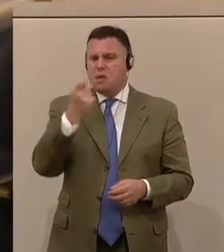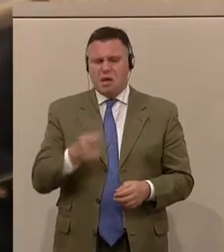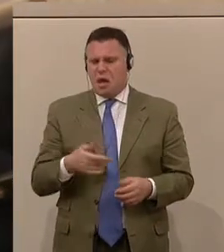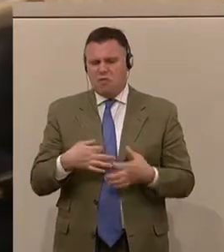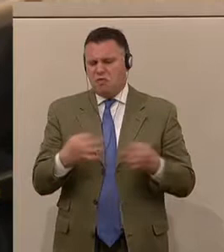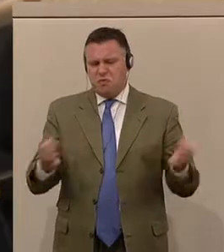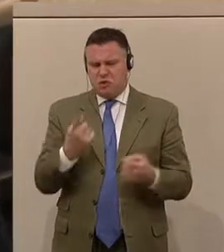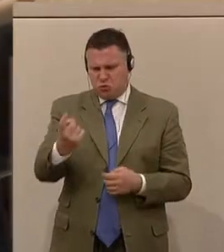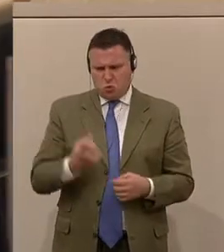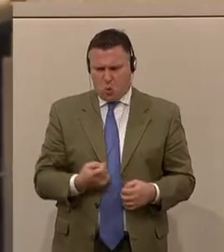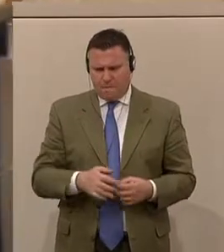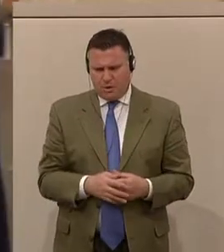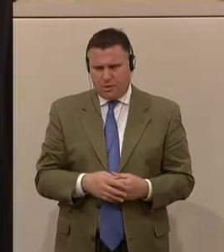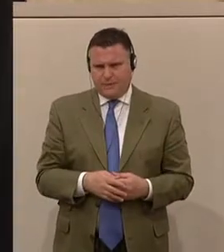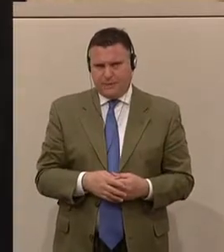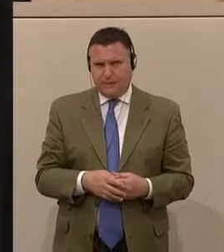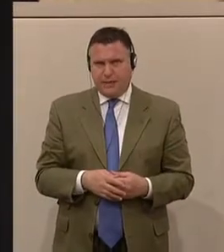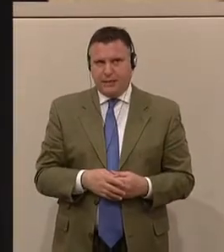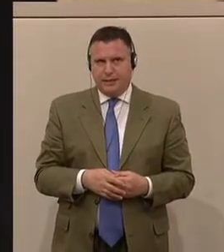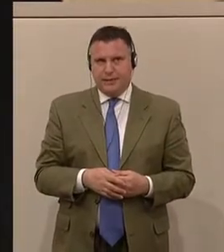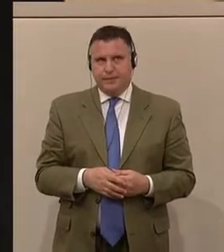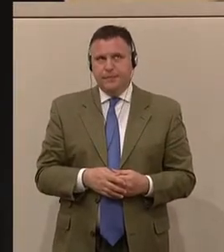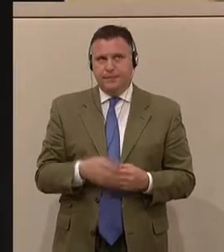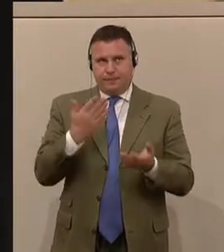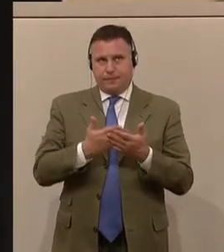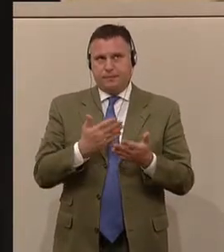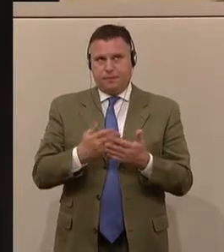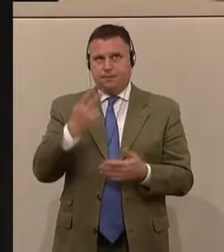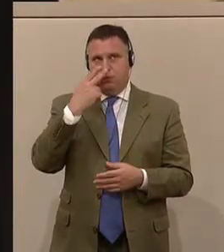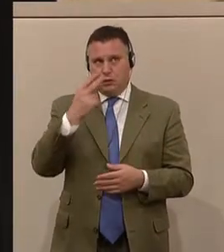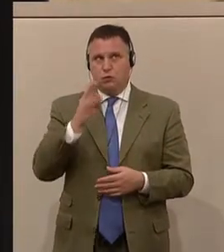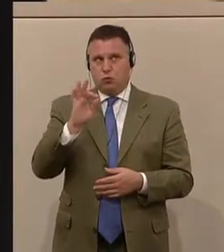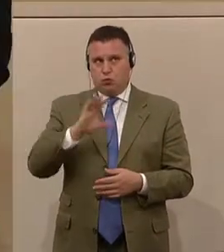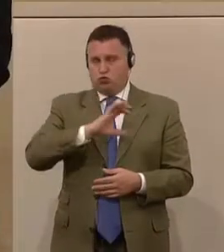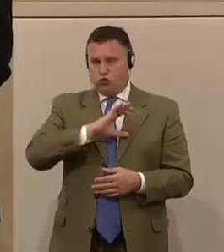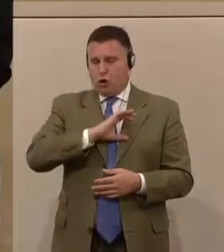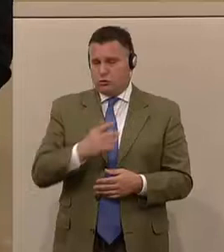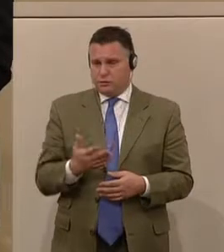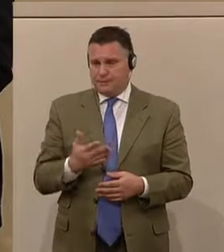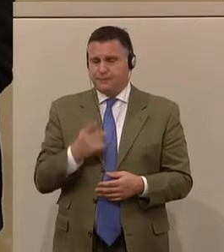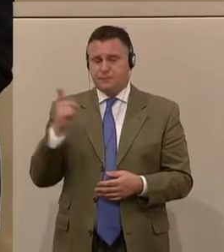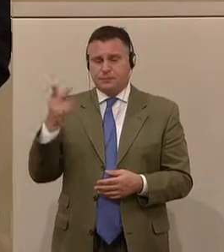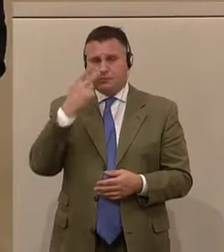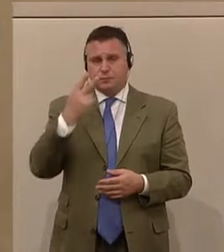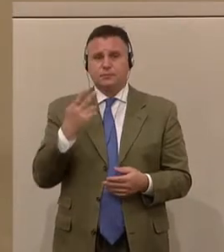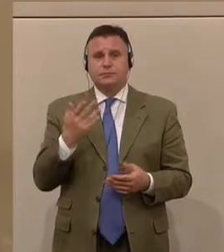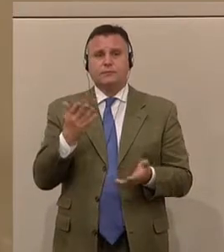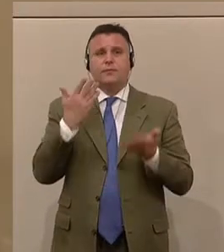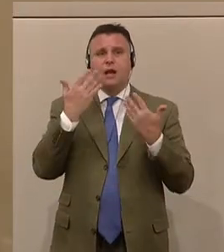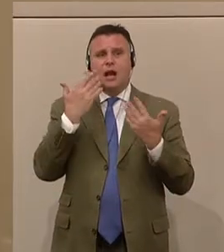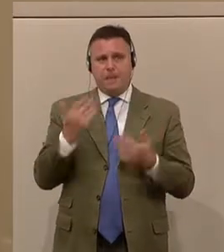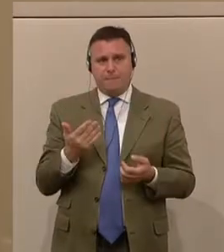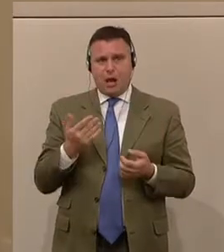wird das nicht gehen. Und das ist ja natürlich auch eine Chance. Ja. Ich meine, Klima, das haben Sie ja selber auch gesagt,